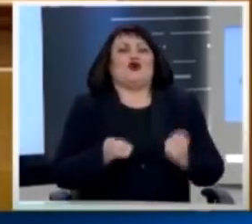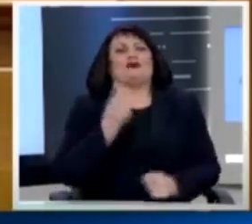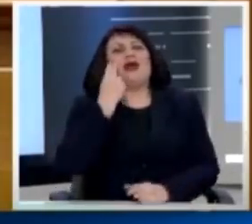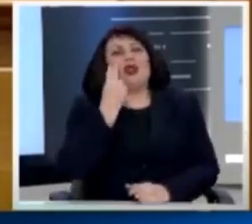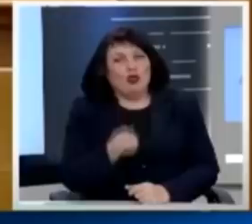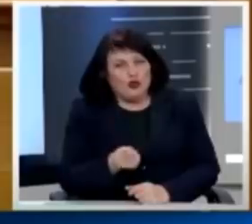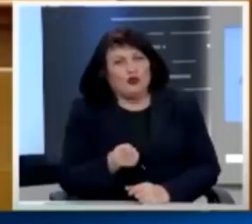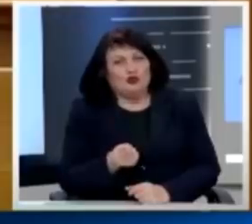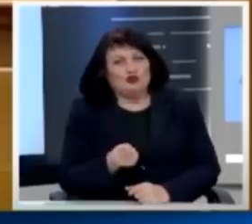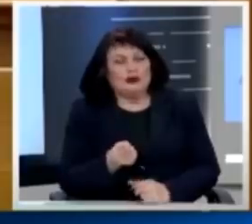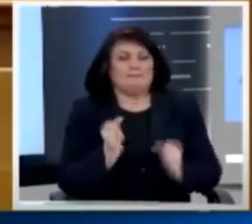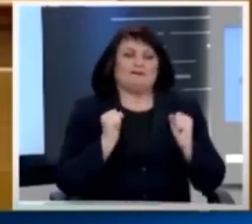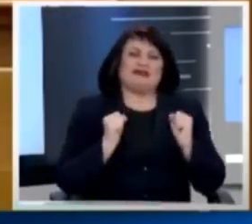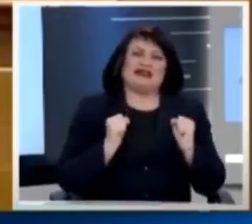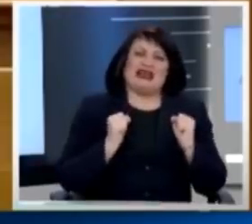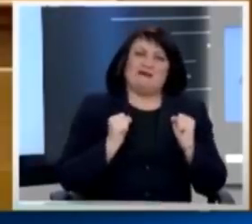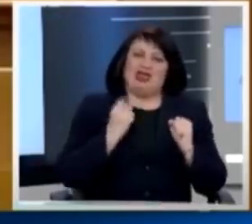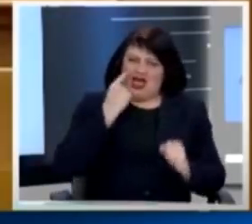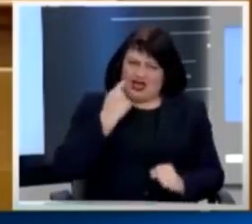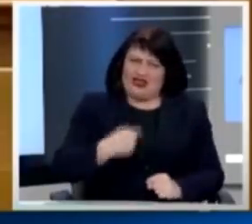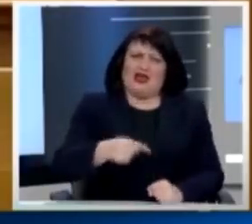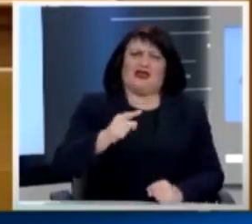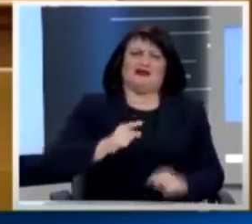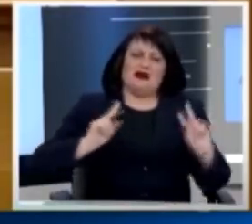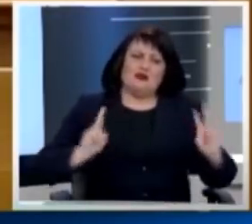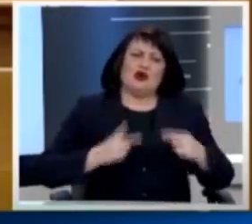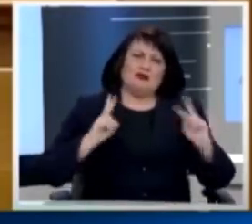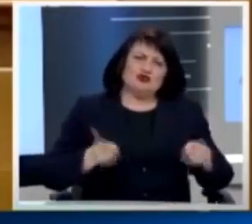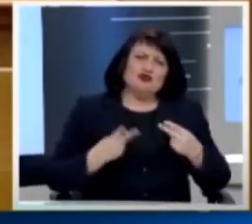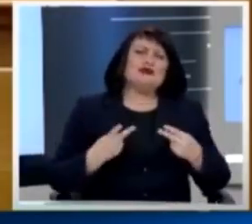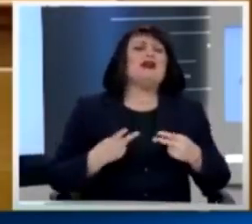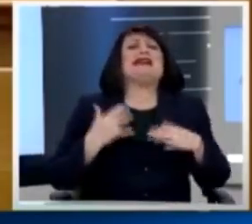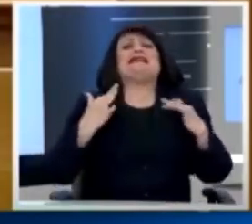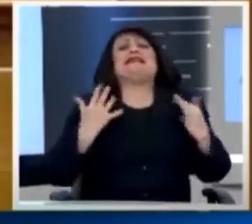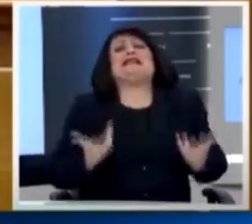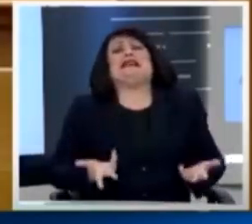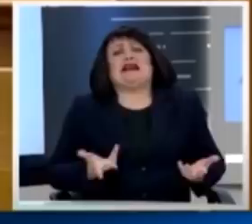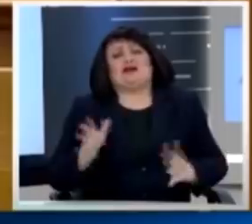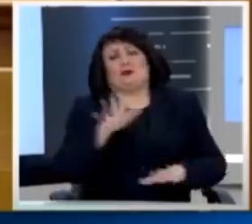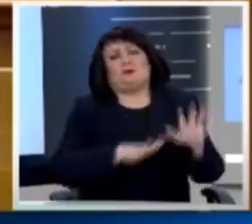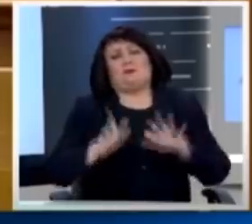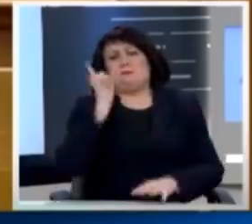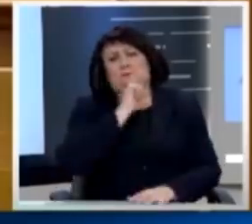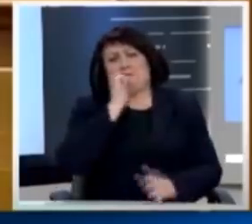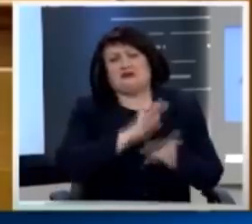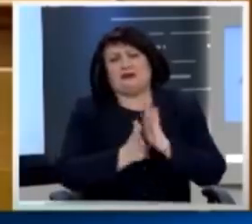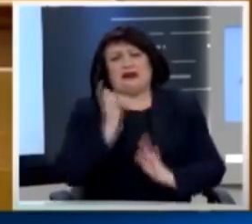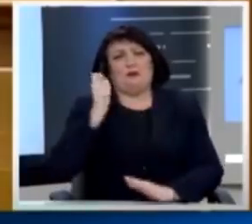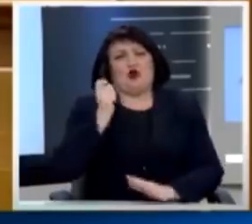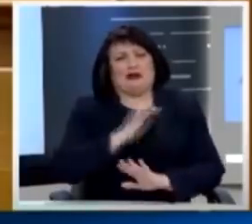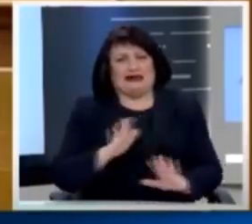δει κανείς λίγο ψύχρεμα για να αποκαλυφθεί το μέγεθος της πολιτικής απάτης.